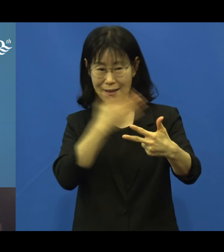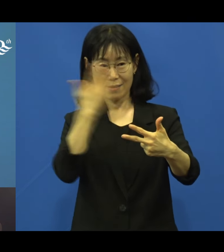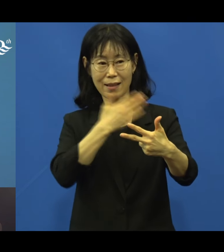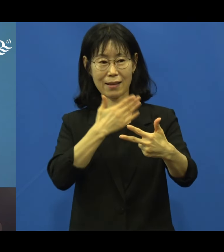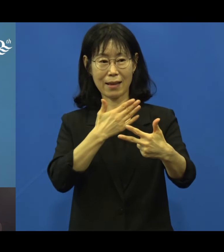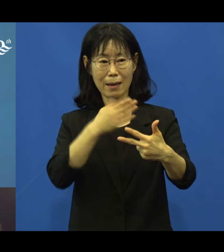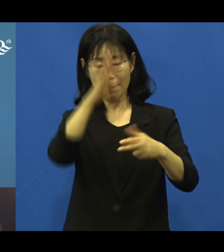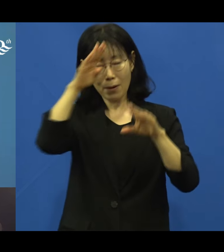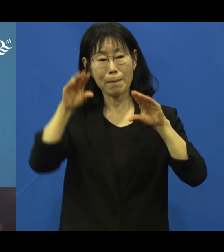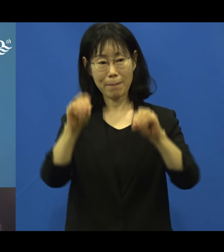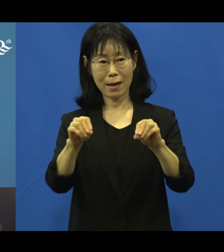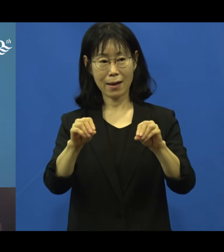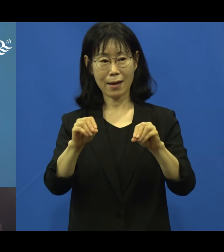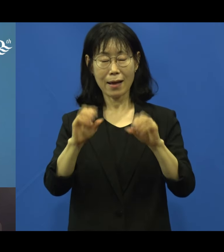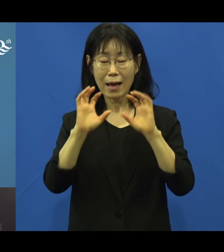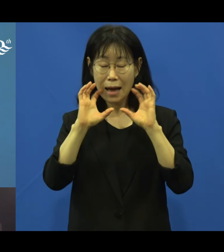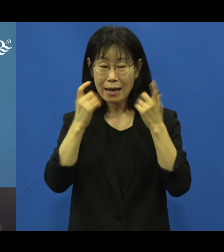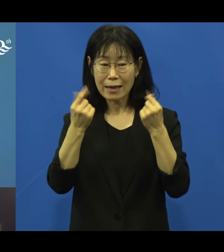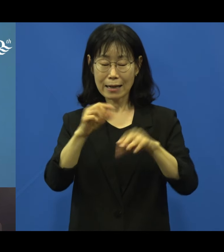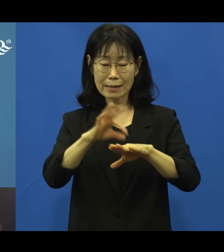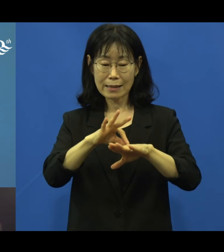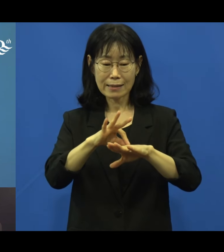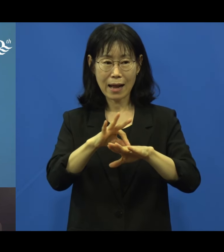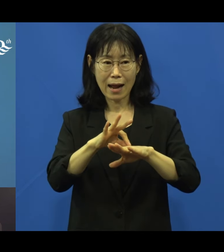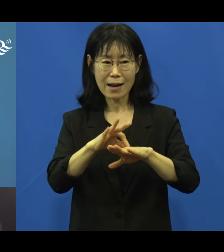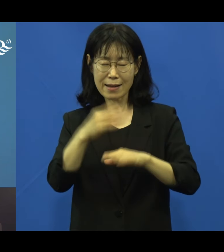되었더라. 기적이 일어났어.